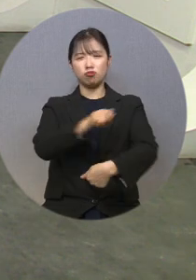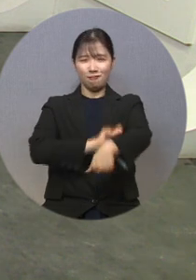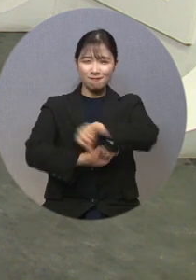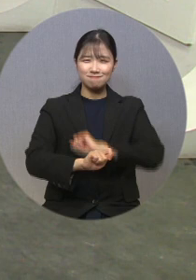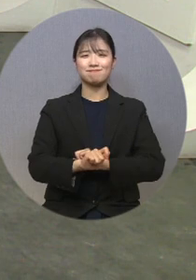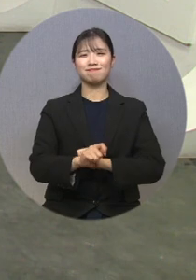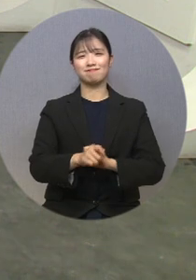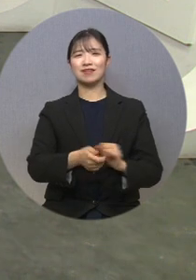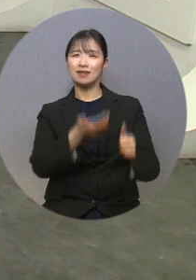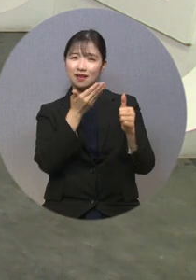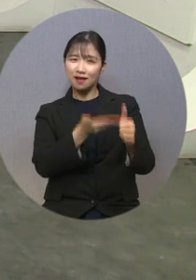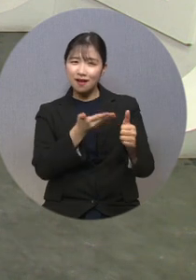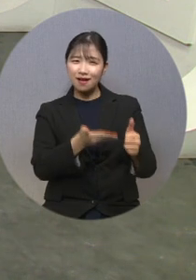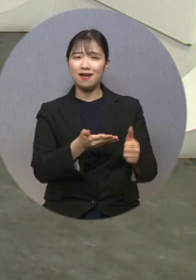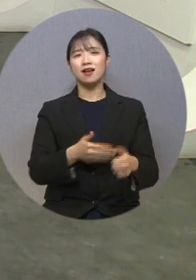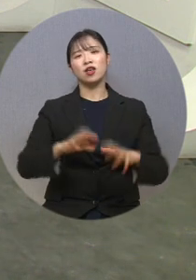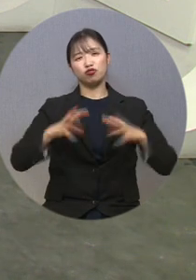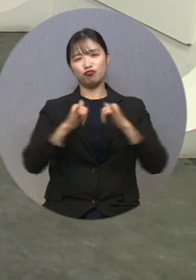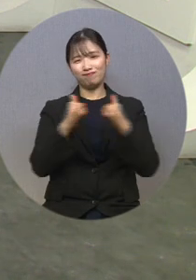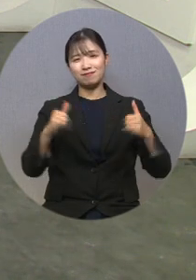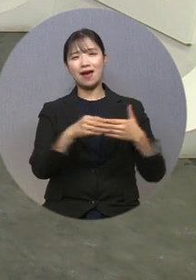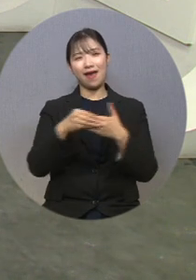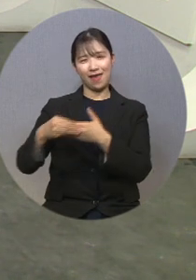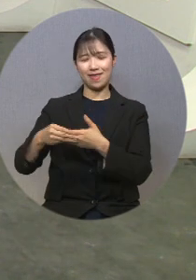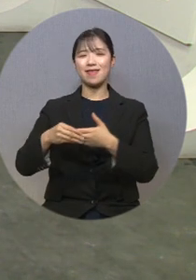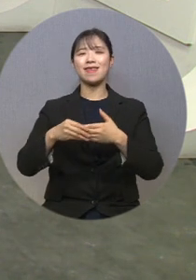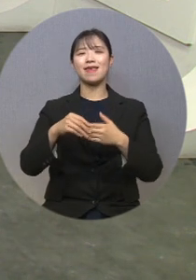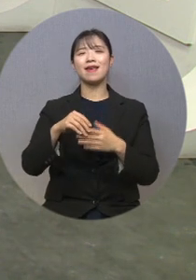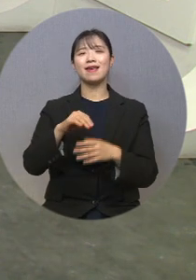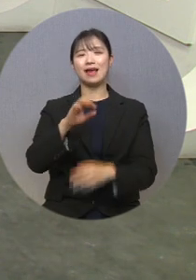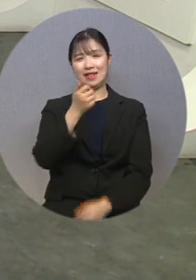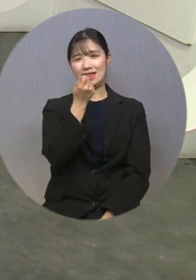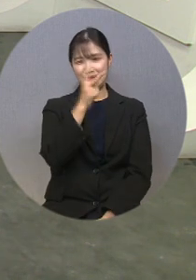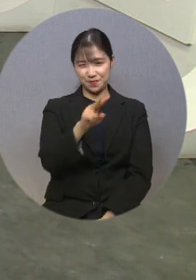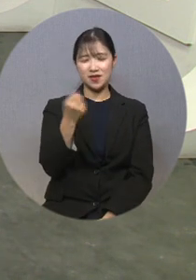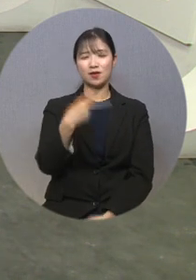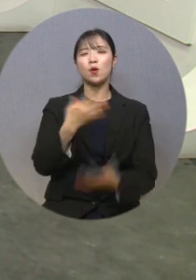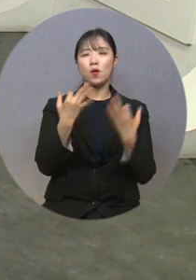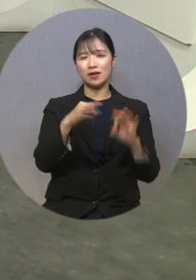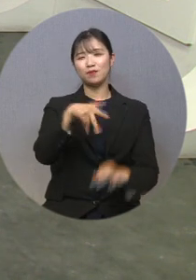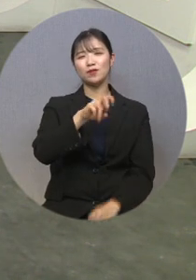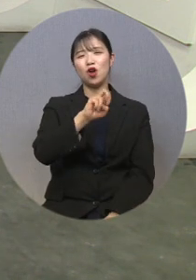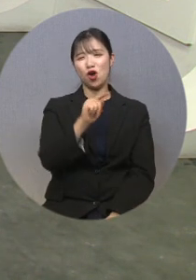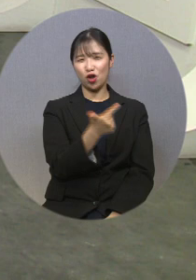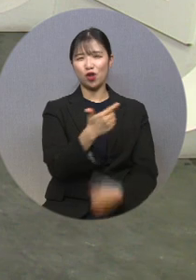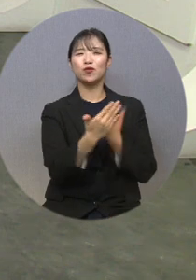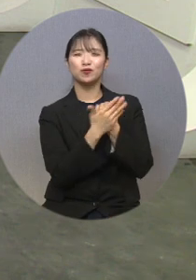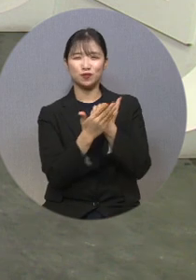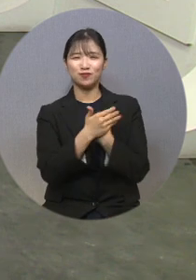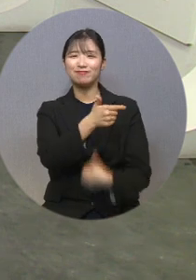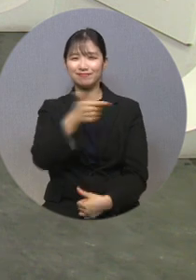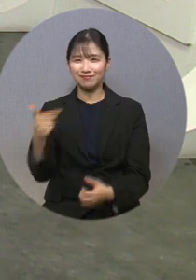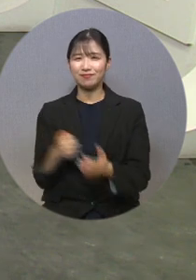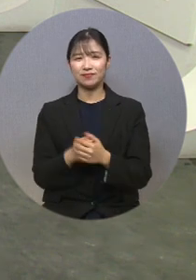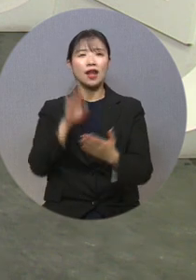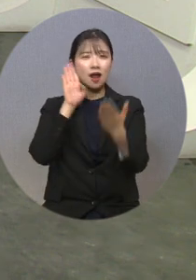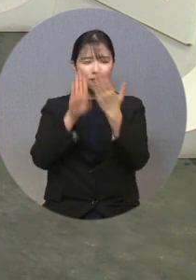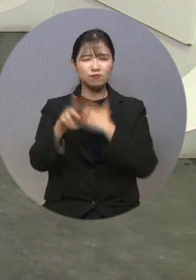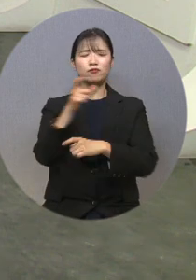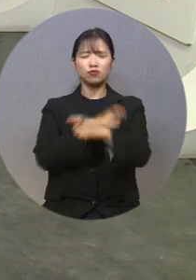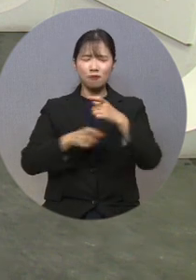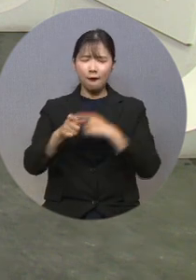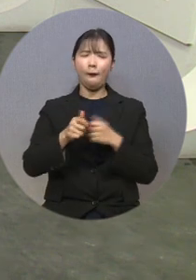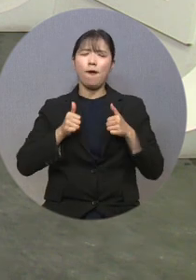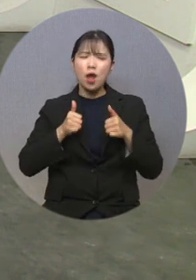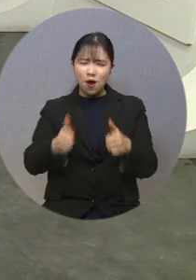또 유통 채널인 국민 안내양 TV하고 또 네. 김정현 씨도 또 일주했죠. 앞으로 더 열심히